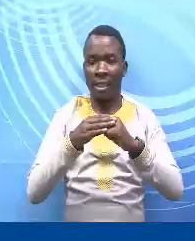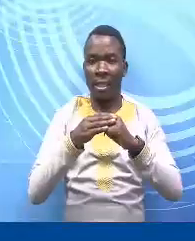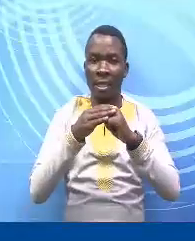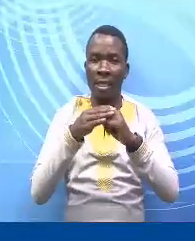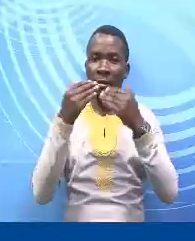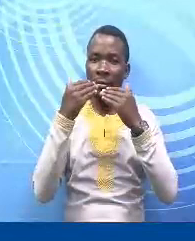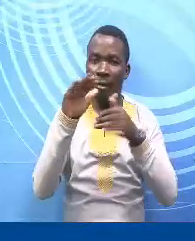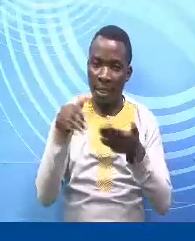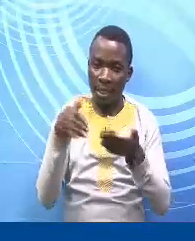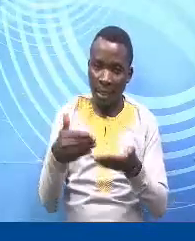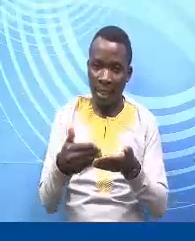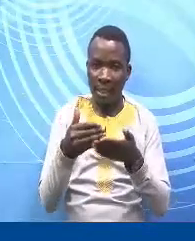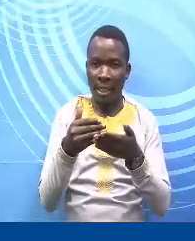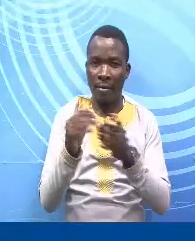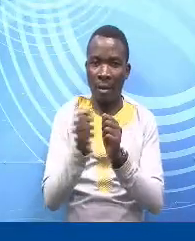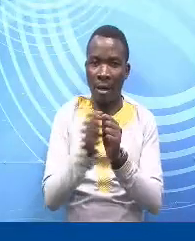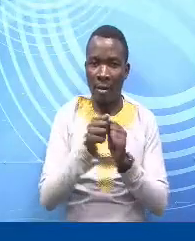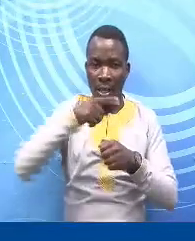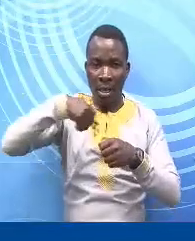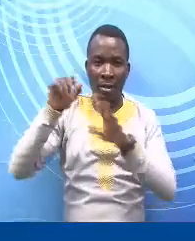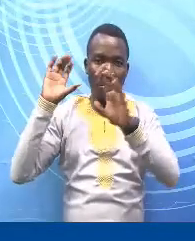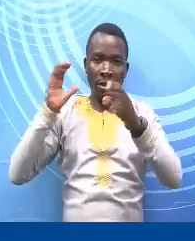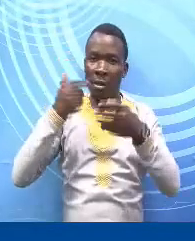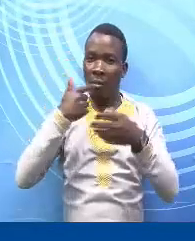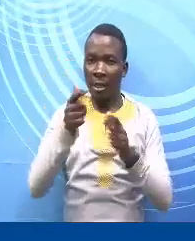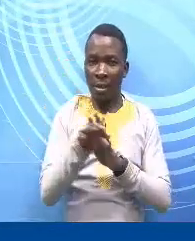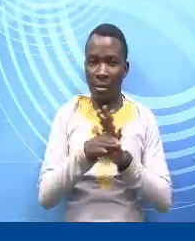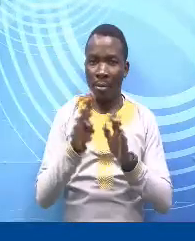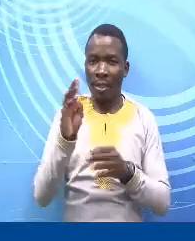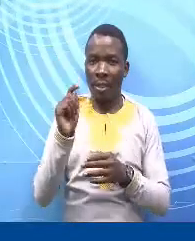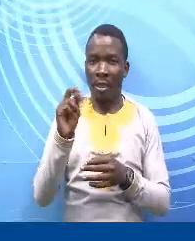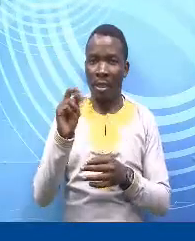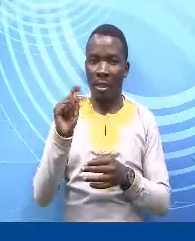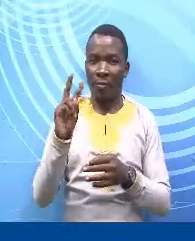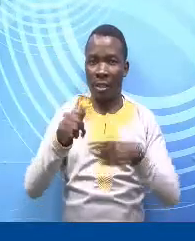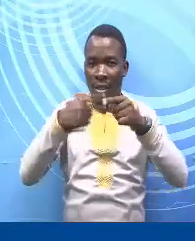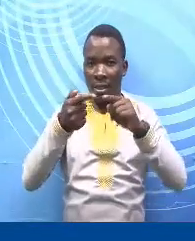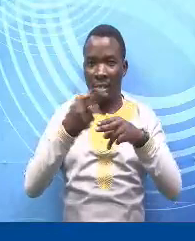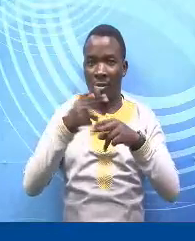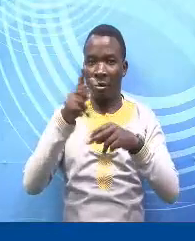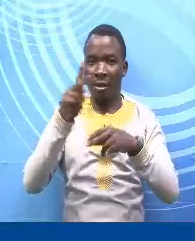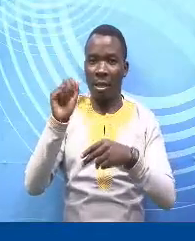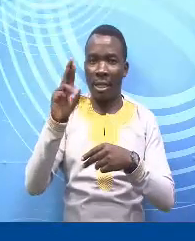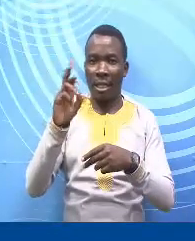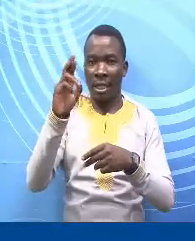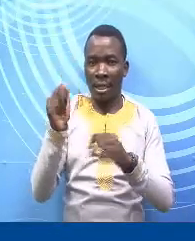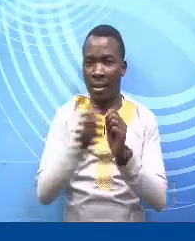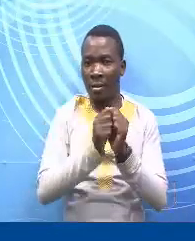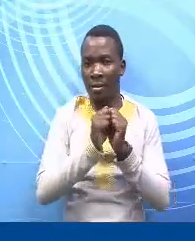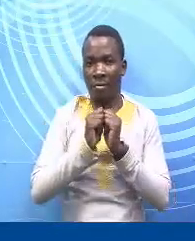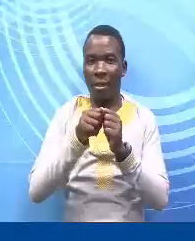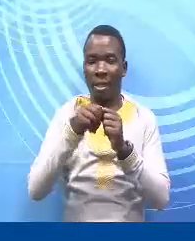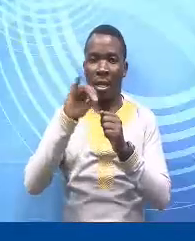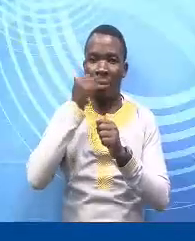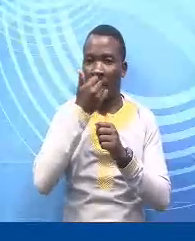Reka tubashimye mwese mukomeje mwabanye natwe muri amakuru. Tuvuga ko gahunda za BTN TV zikomeza. Nitwaga Karera Kayihura, nari ni kumwe na